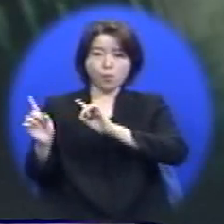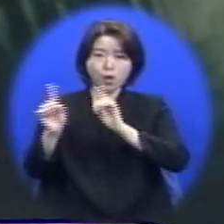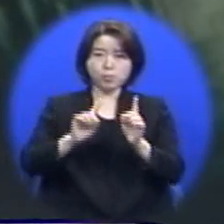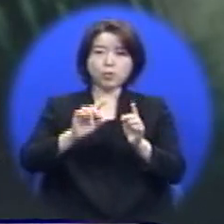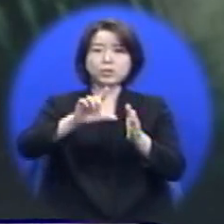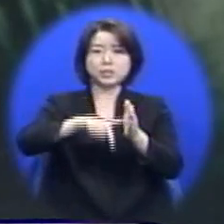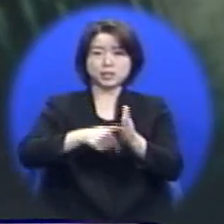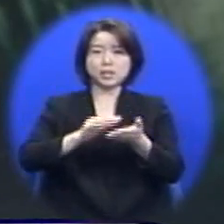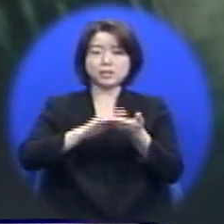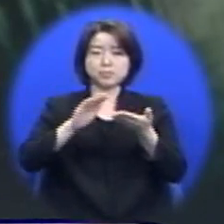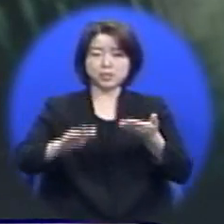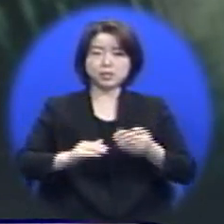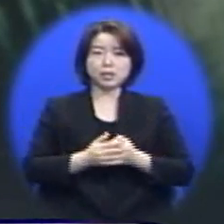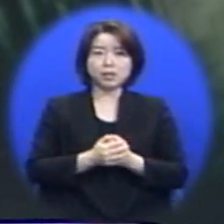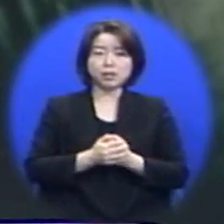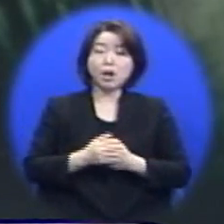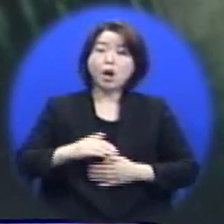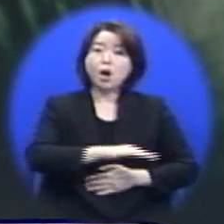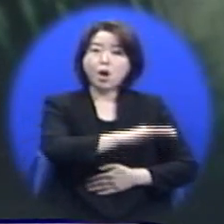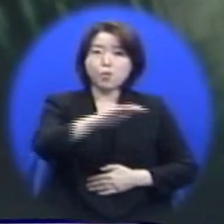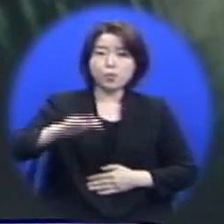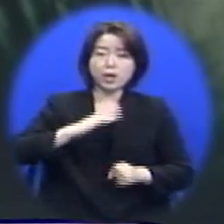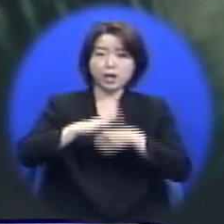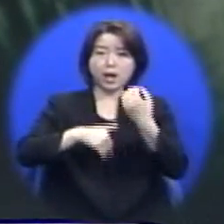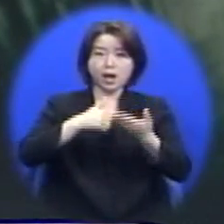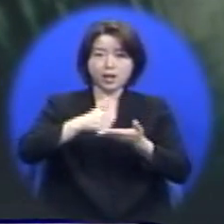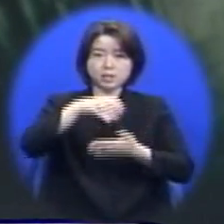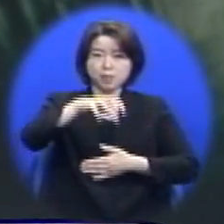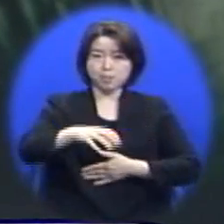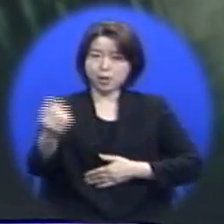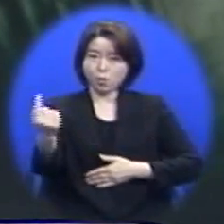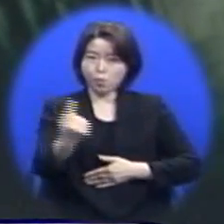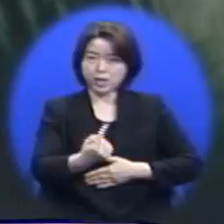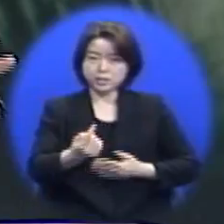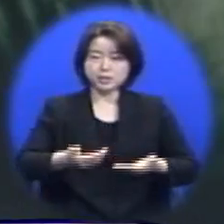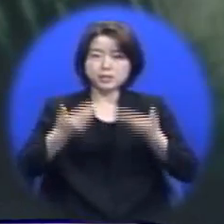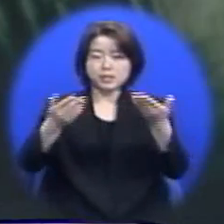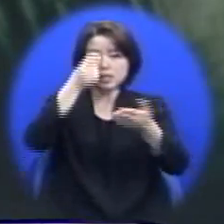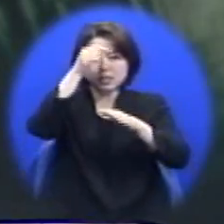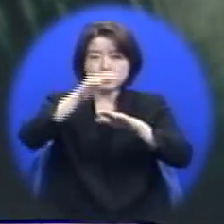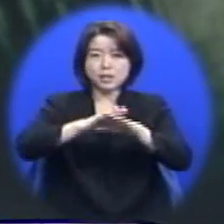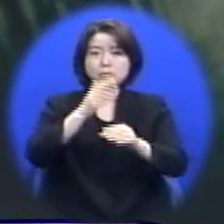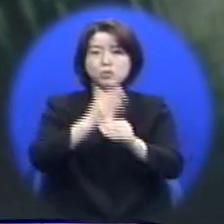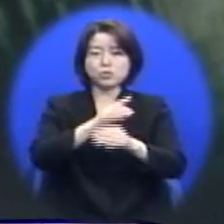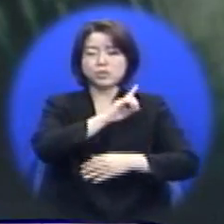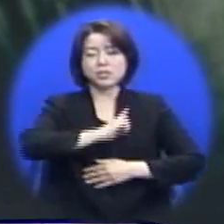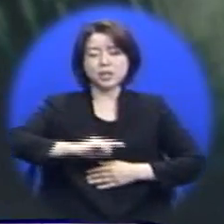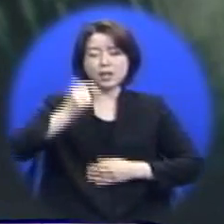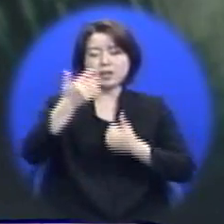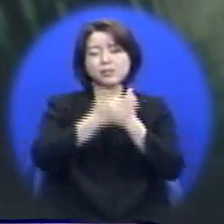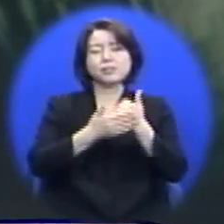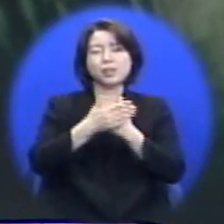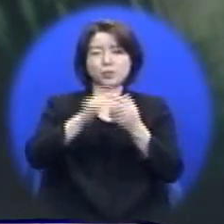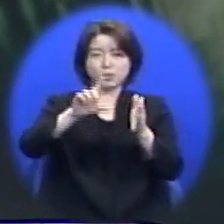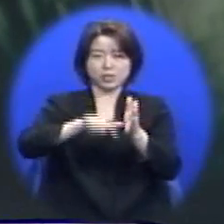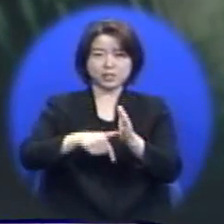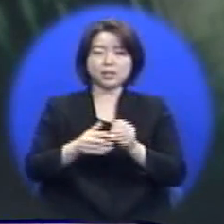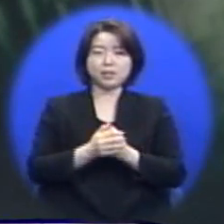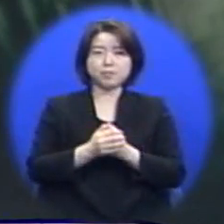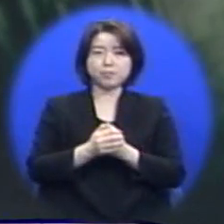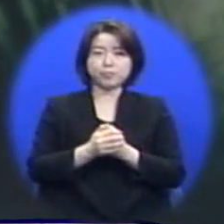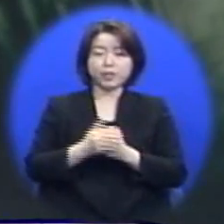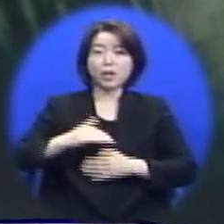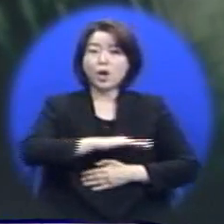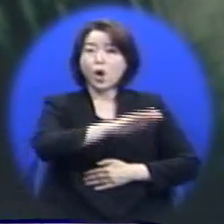시간입니다. 우리가 하나님 앞에 나와서 드리는 예배 중에 가장 은혜로운 시간. 그런데 여러분, 우리와 이렇게